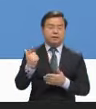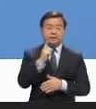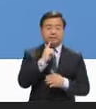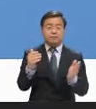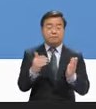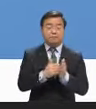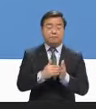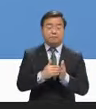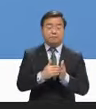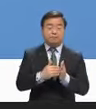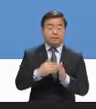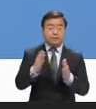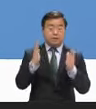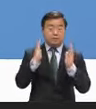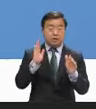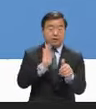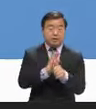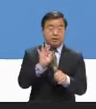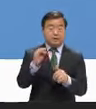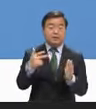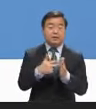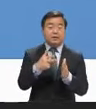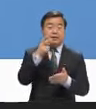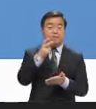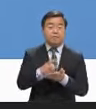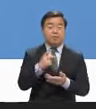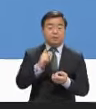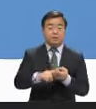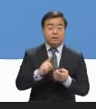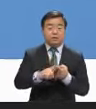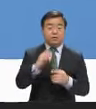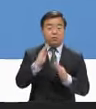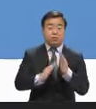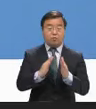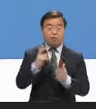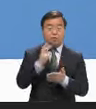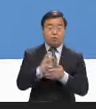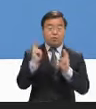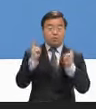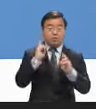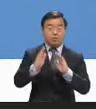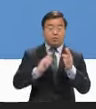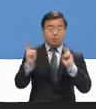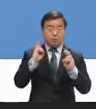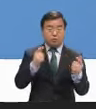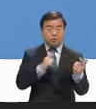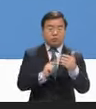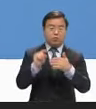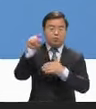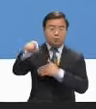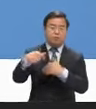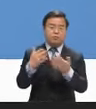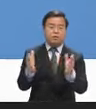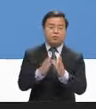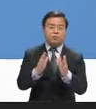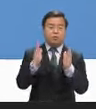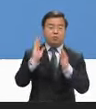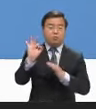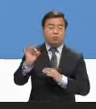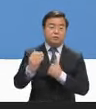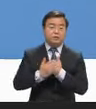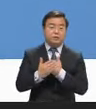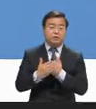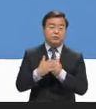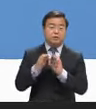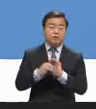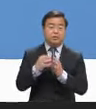장학재단법에 한국장학재단이 공익법인, 공공기관 등 외부기관에 학자금 지원 관련 자료 제출을 요청할 수